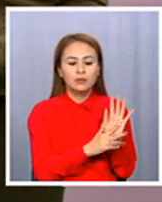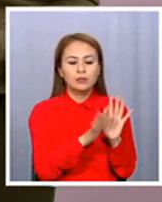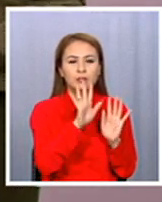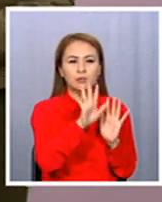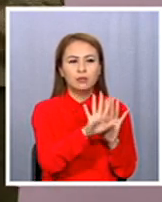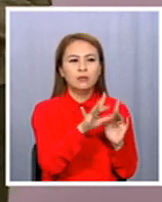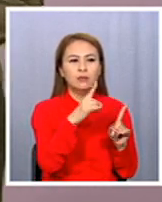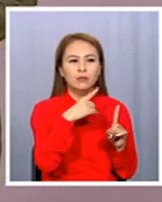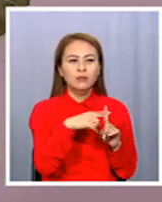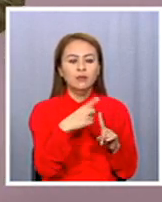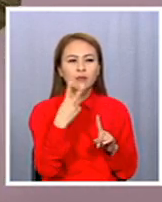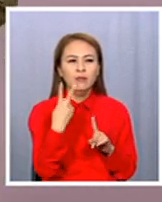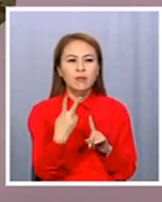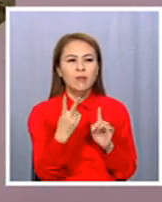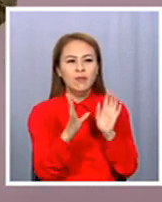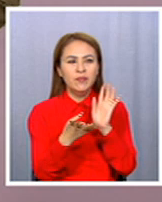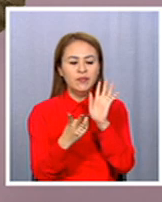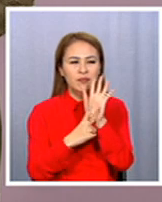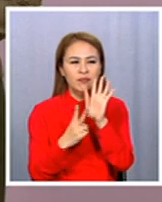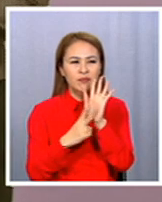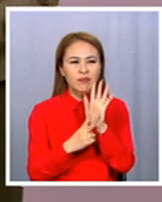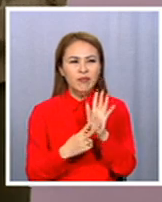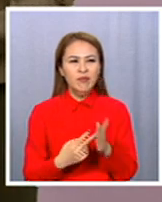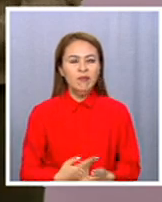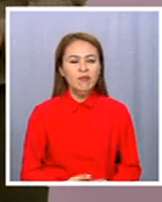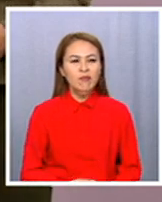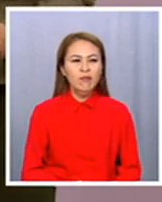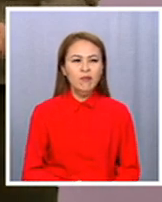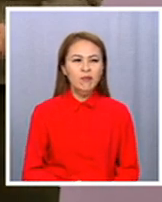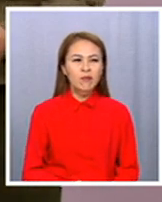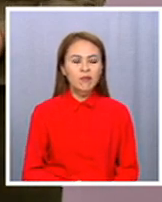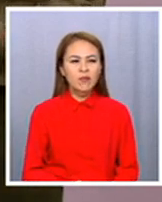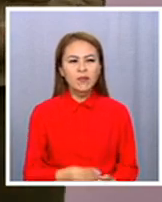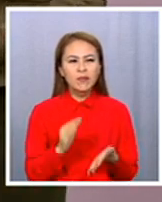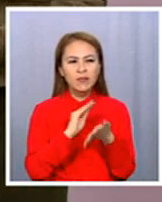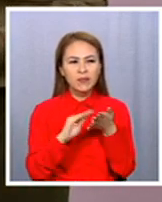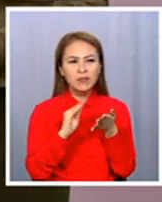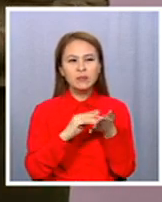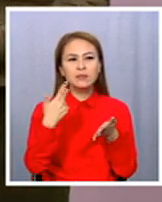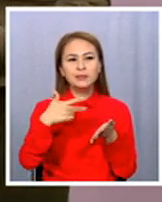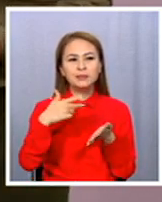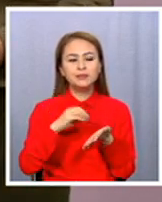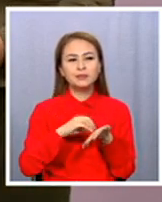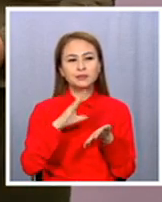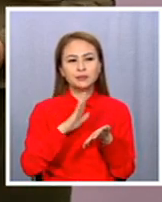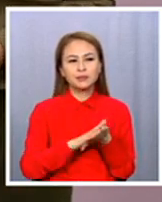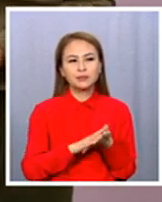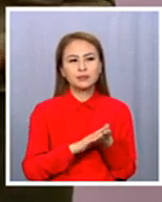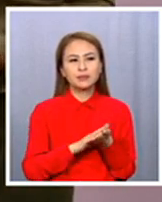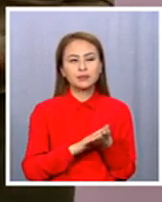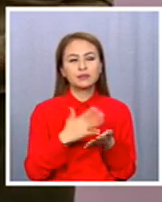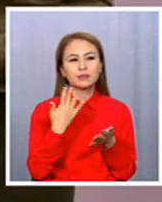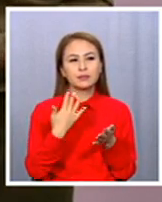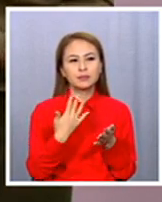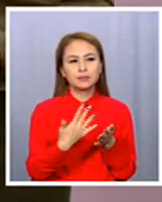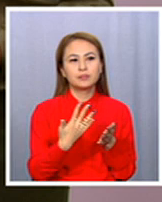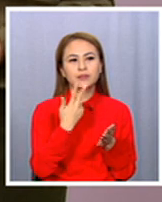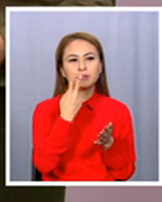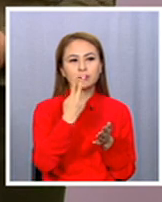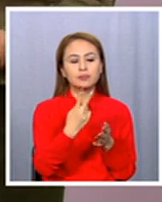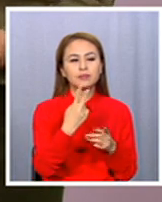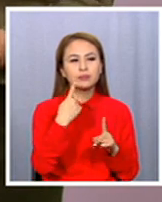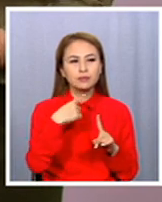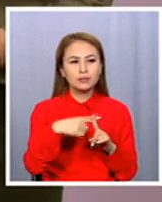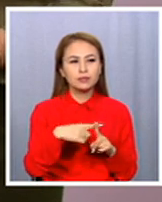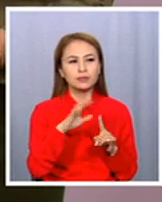анықтаймыз. Бөлшектің бөліміне бөлімін өзгерсіз 30 санын жазамыз. 5 пен 2-ні қосамыз. 30-дан